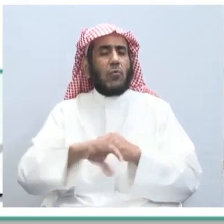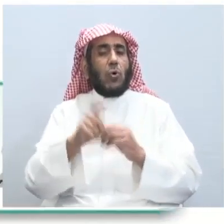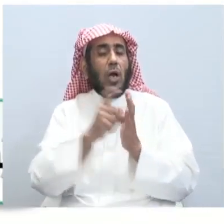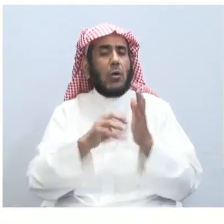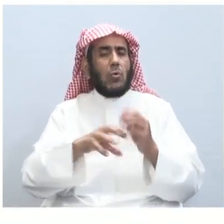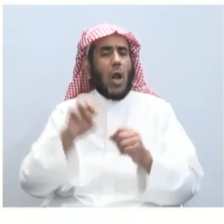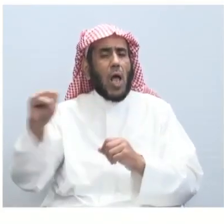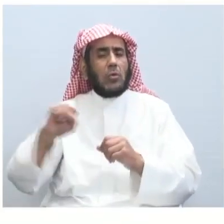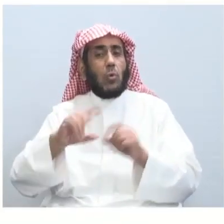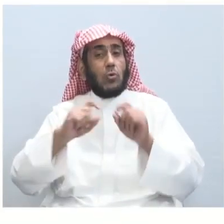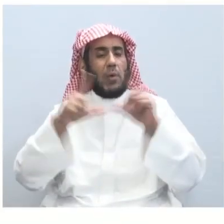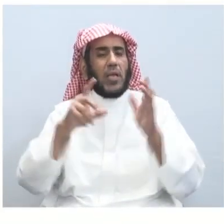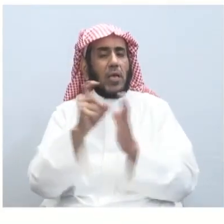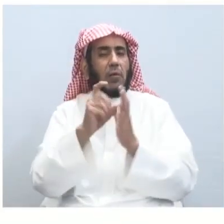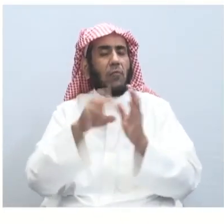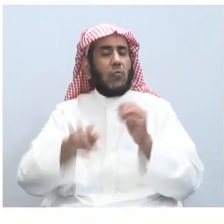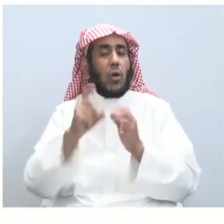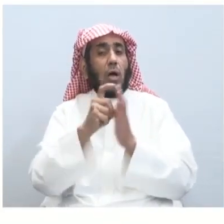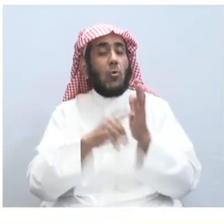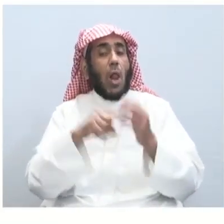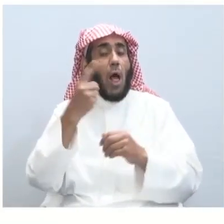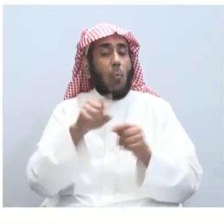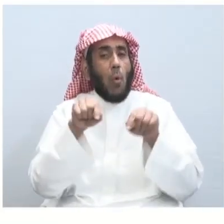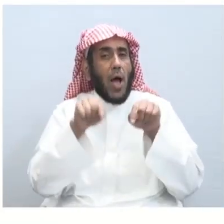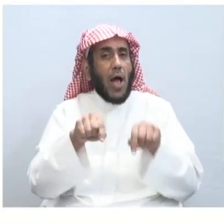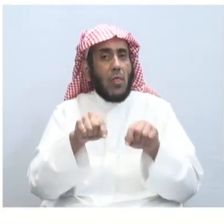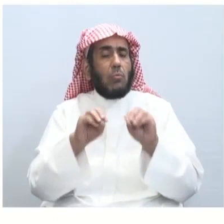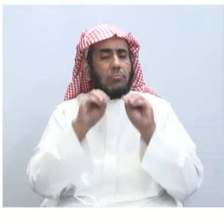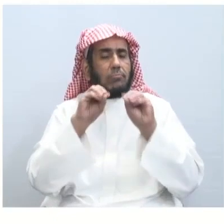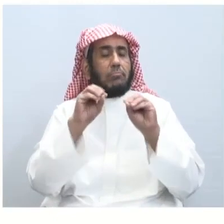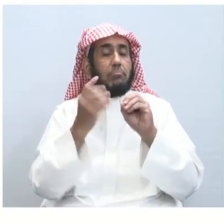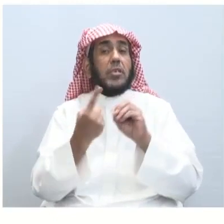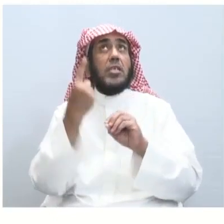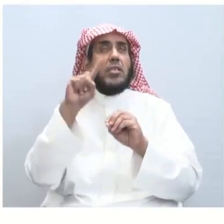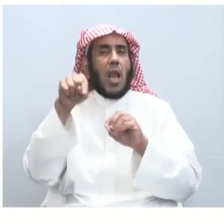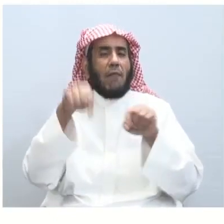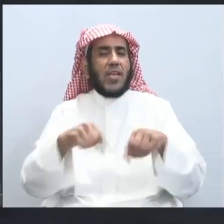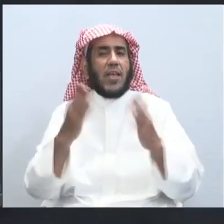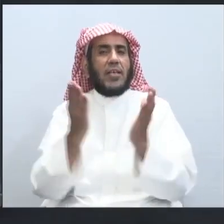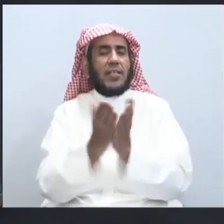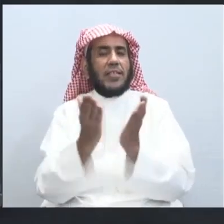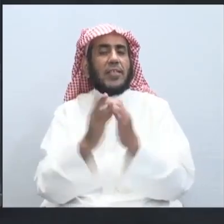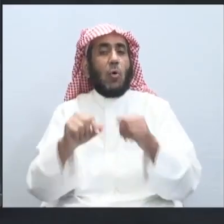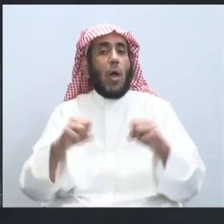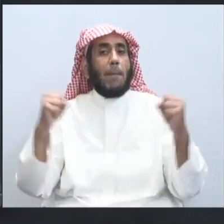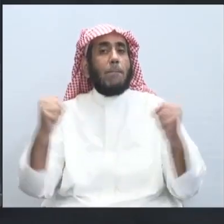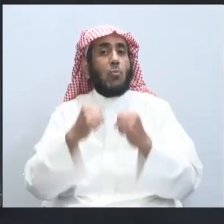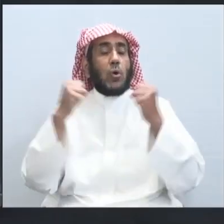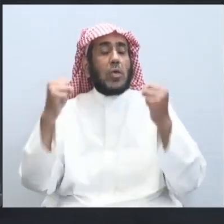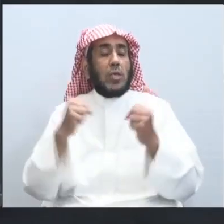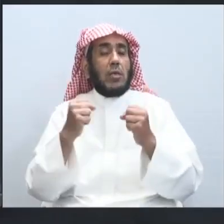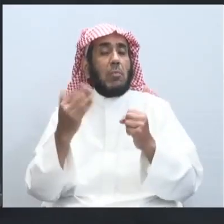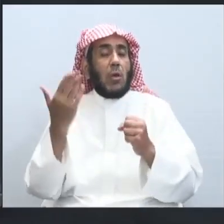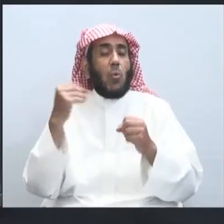الخاص وتبين فروع القانون العم وهذا ما سناخذه باذن الله في هذا الدرس وهي مراجعه لما